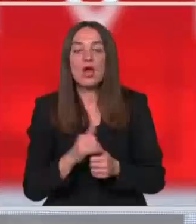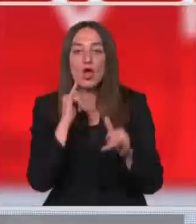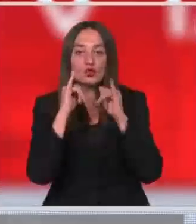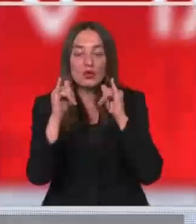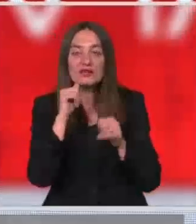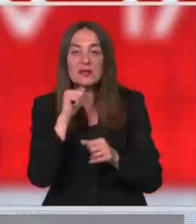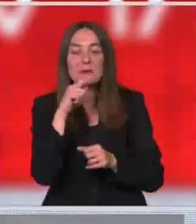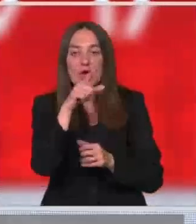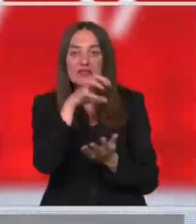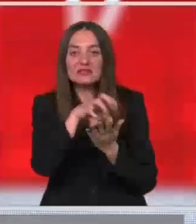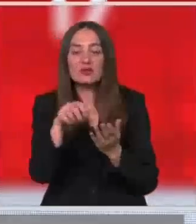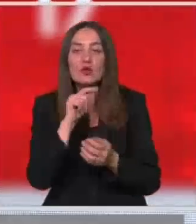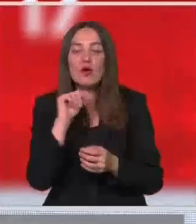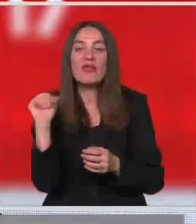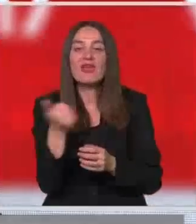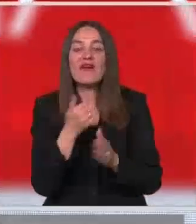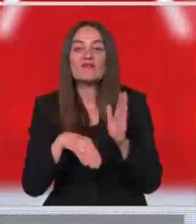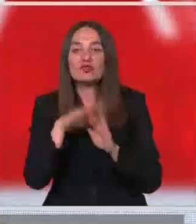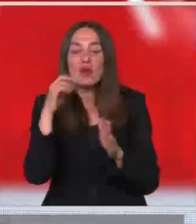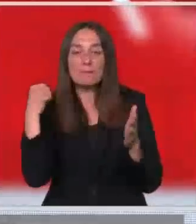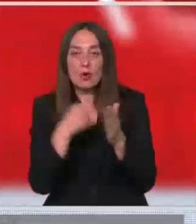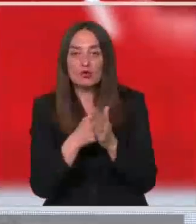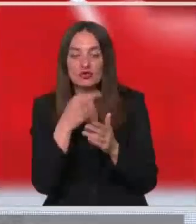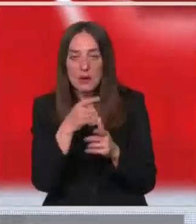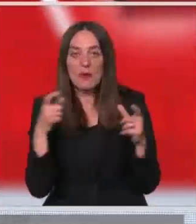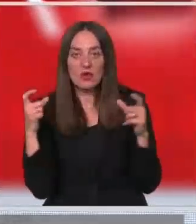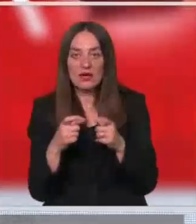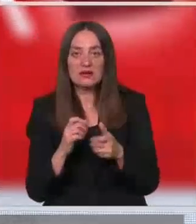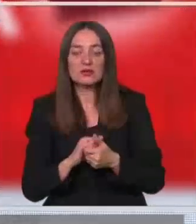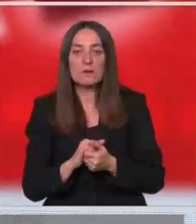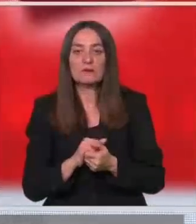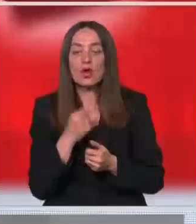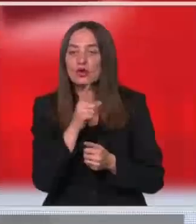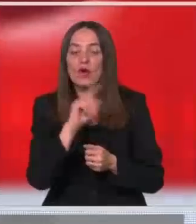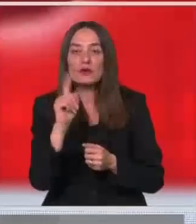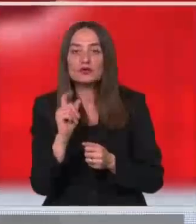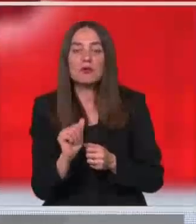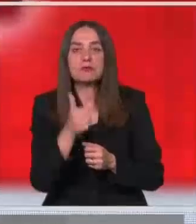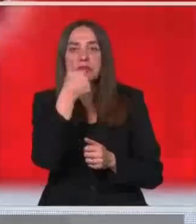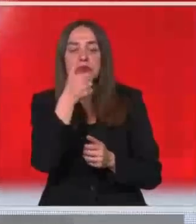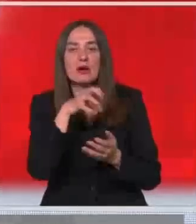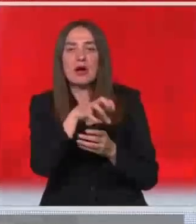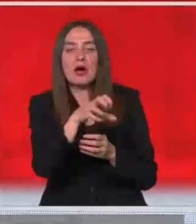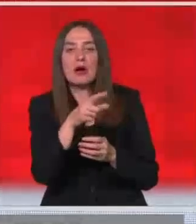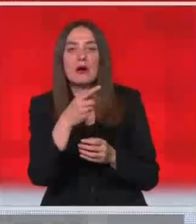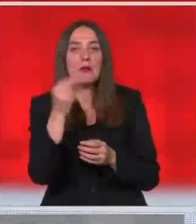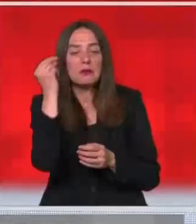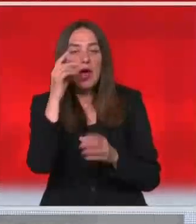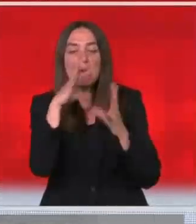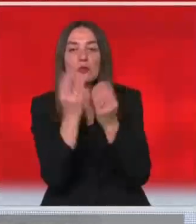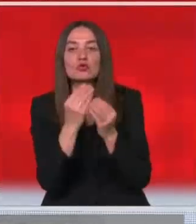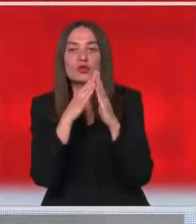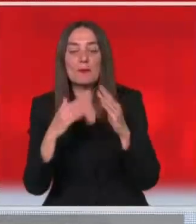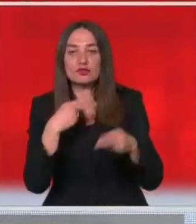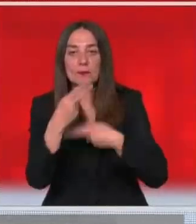turizam i oni sektori koji su najviše pogođeni ovom krizom, to nisu dominantni sektori u kreiranju brutodomaćeg proizvoda kod